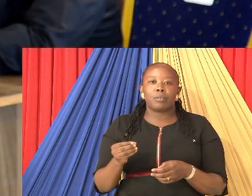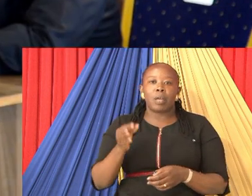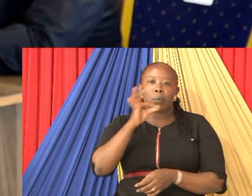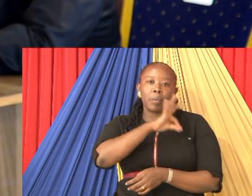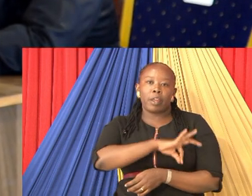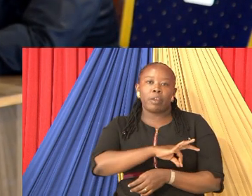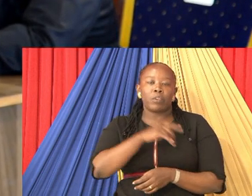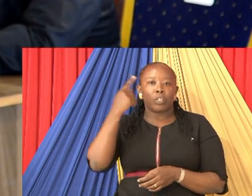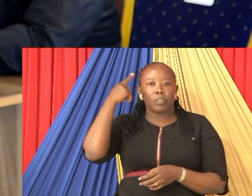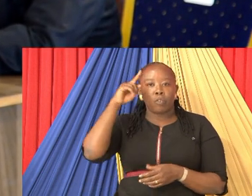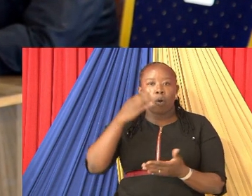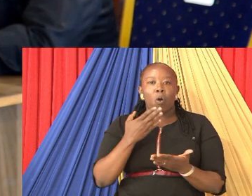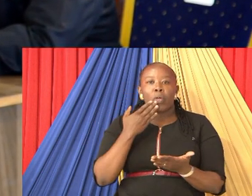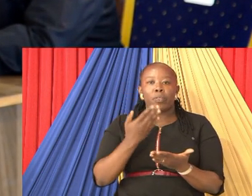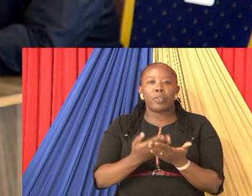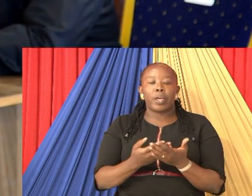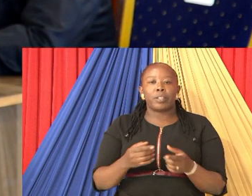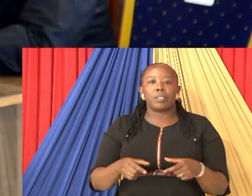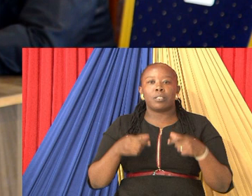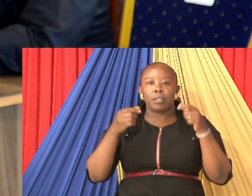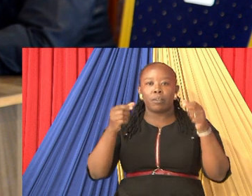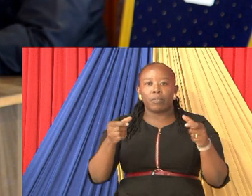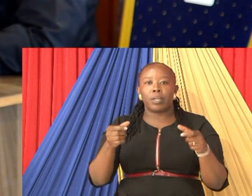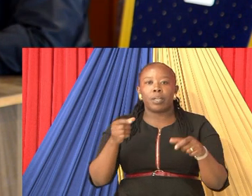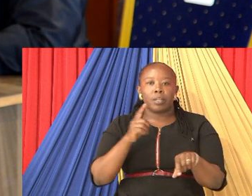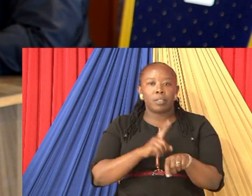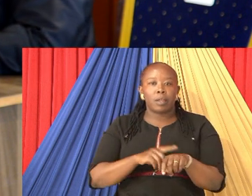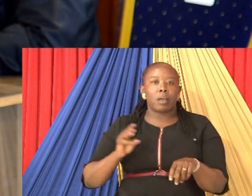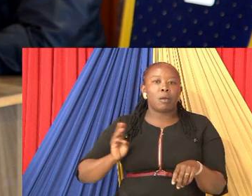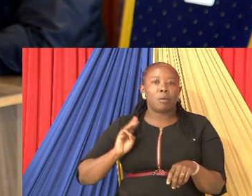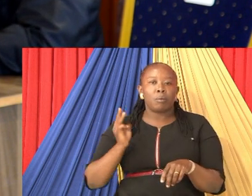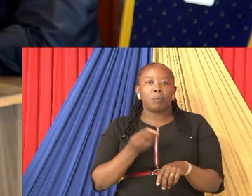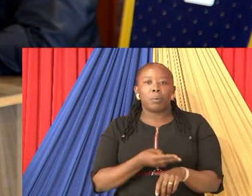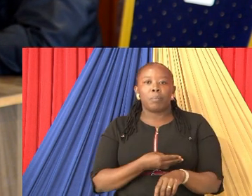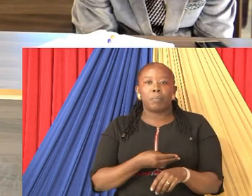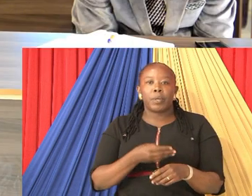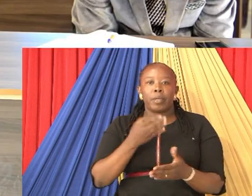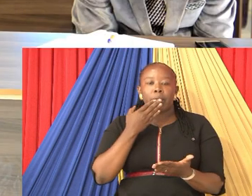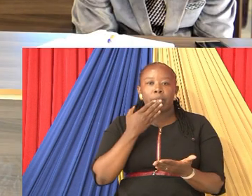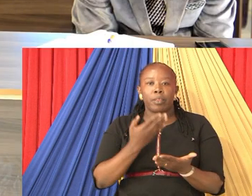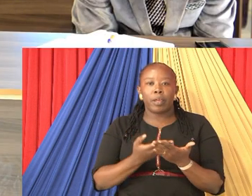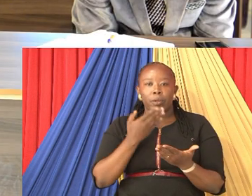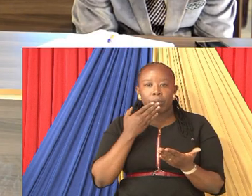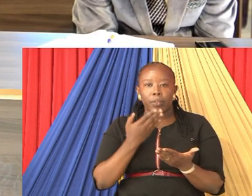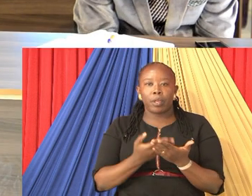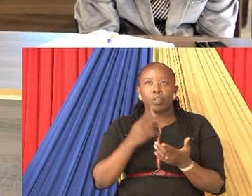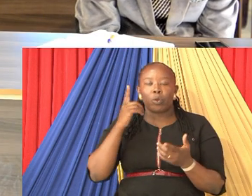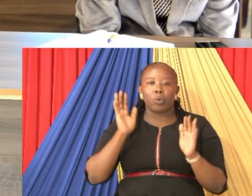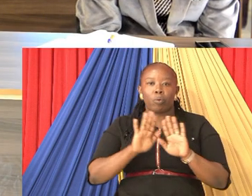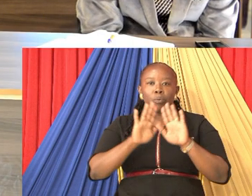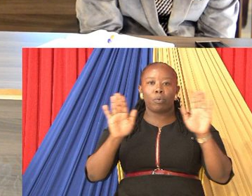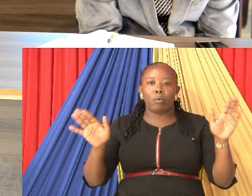kukushukuru. Kwamba tukikushukuru tutafungua milango yetu ya kupokea zaidi. Tukikushukuru Mungu,